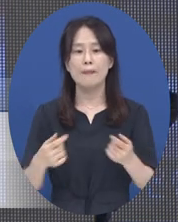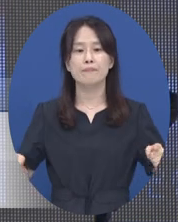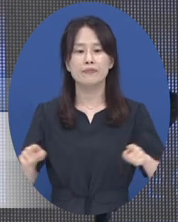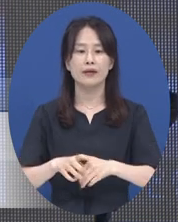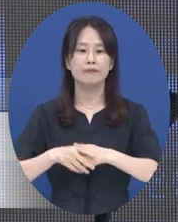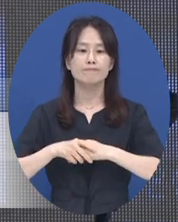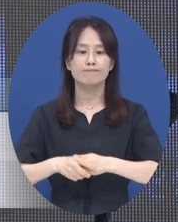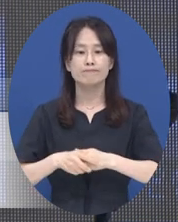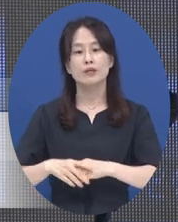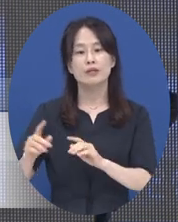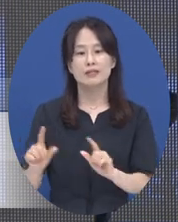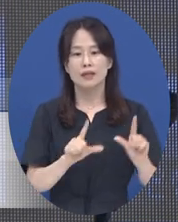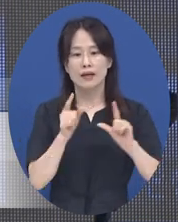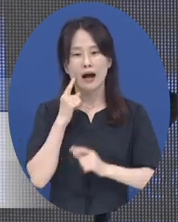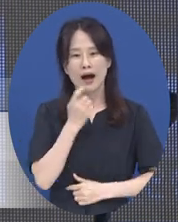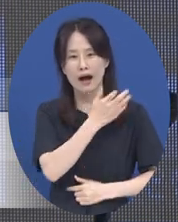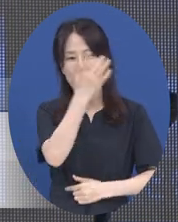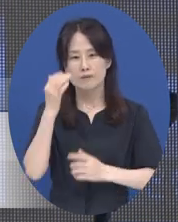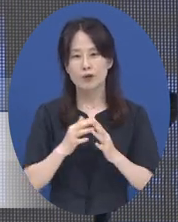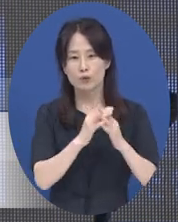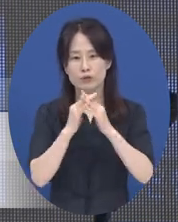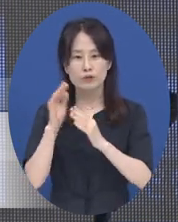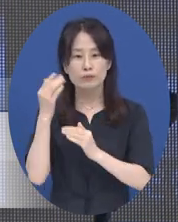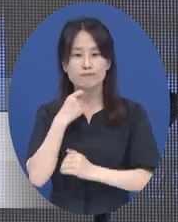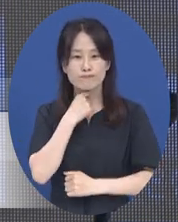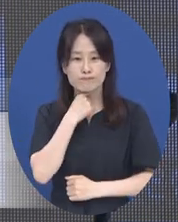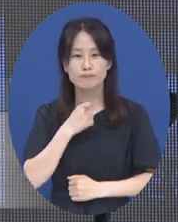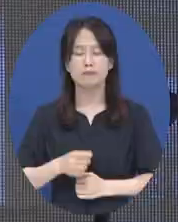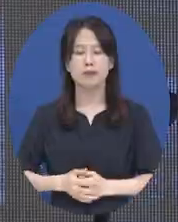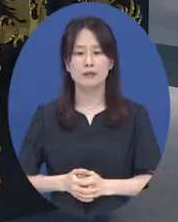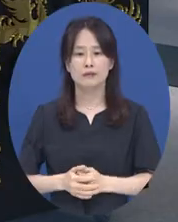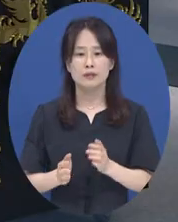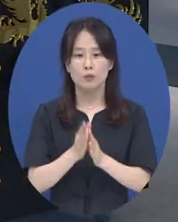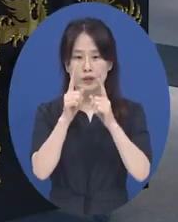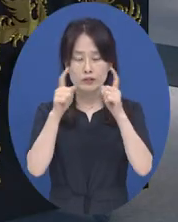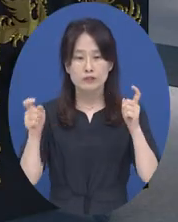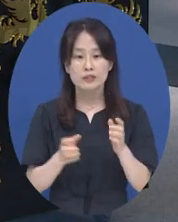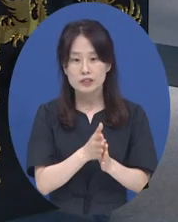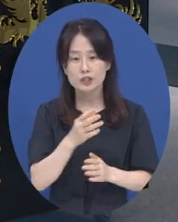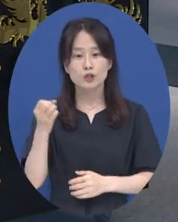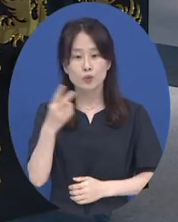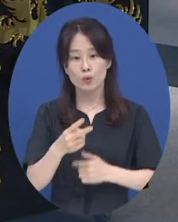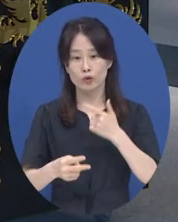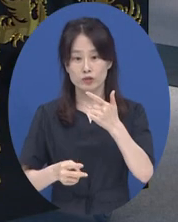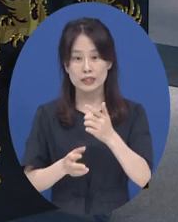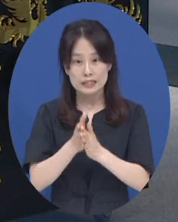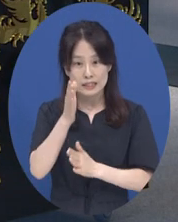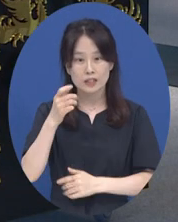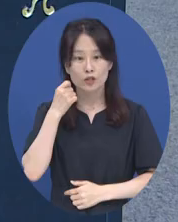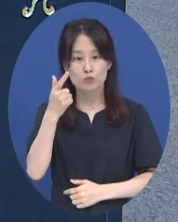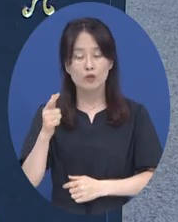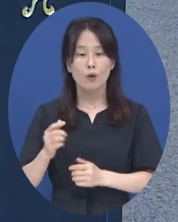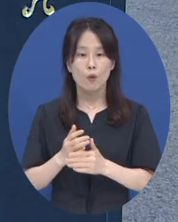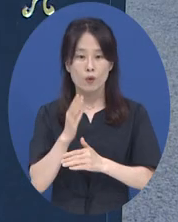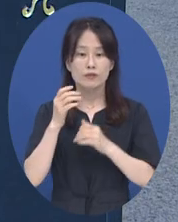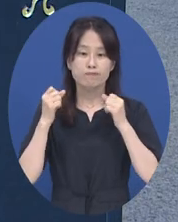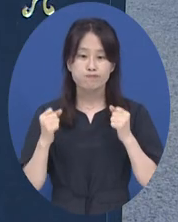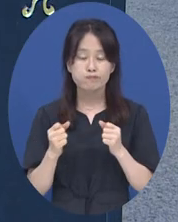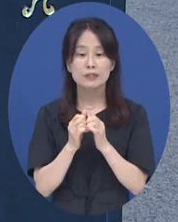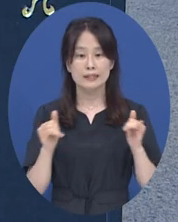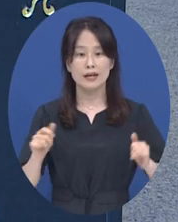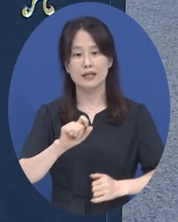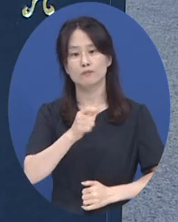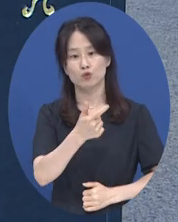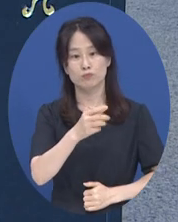모두가 함께 손잡고 살아가는 아름다운 공동체가 되길 바랍니다. 화성시를 비롯한 6개 시에 6개월 이상